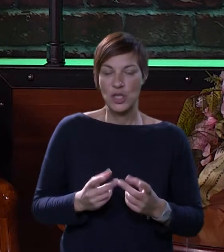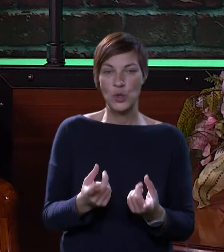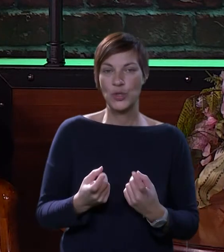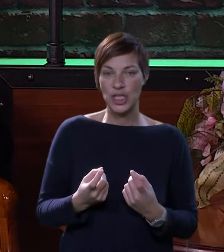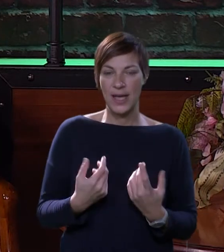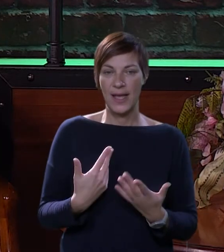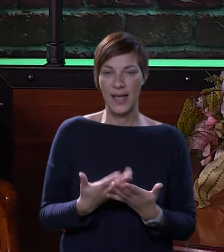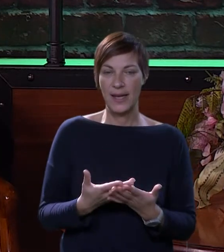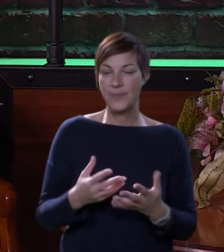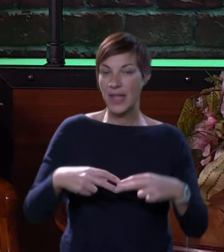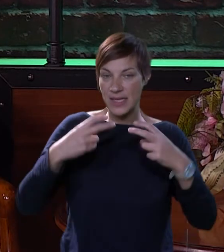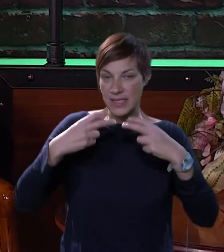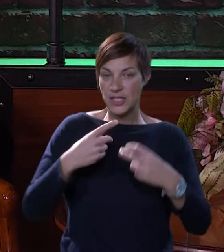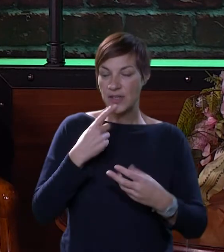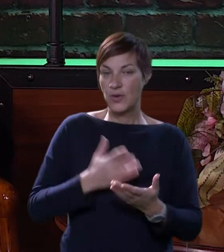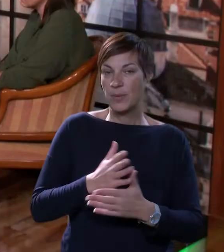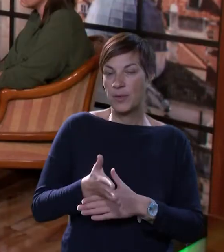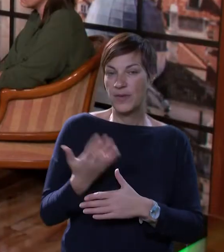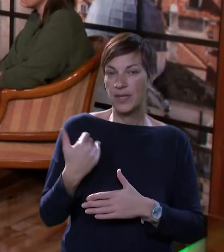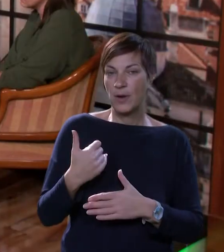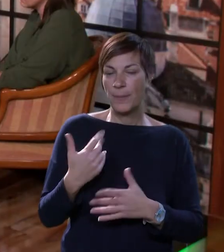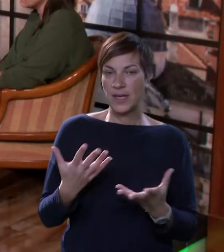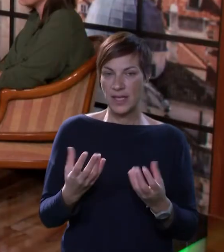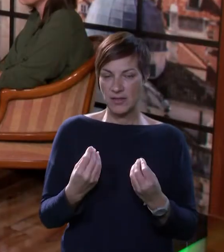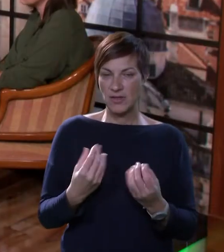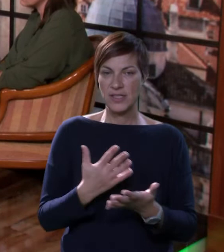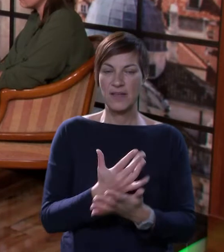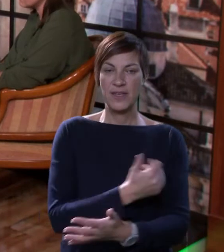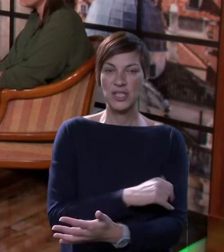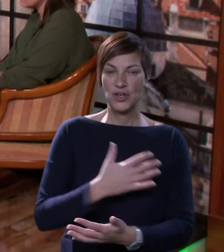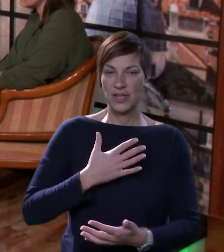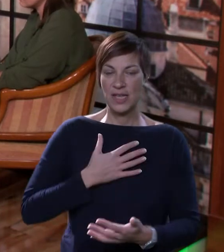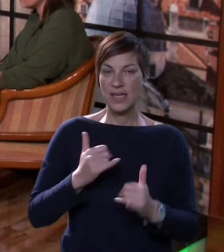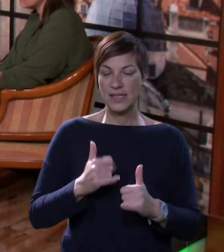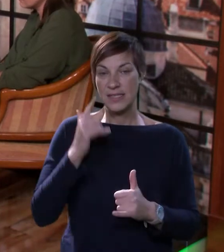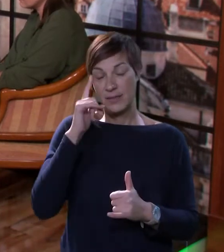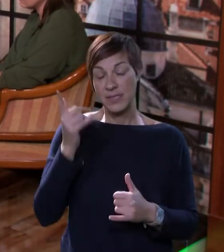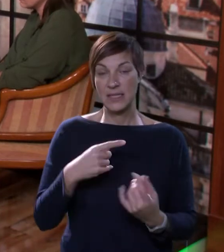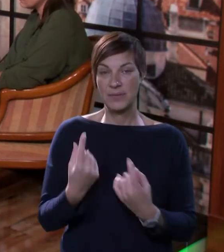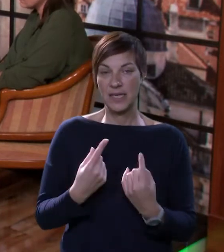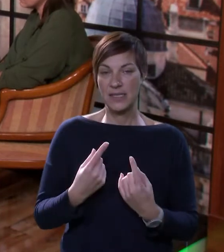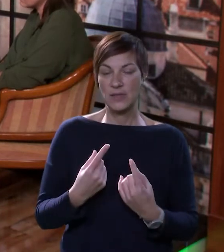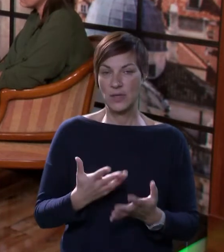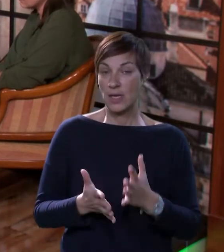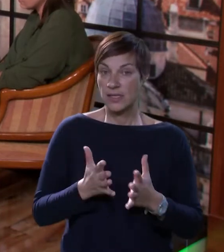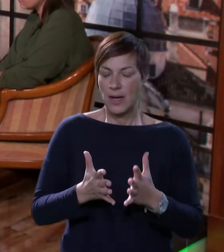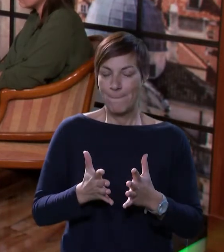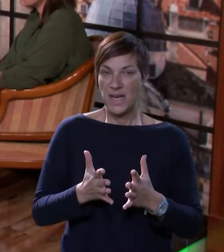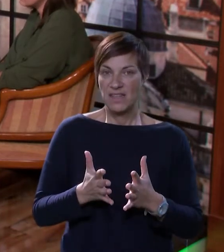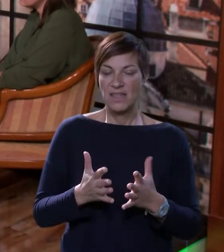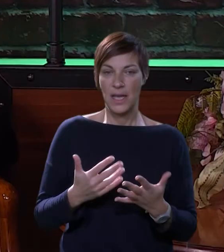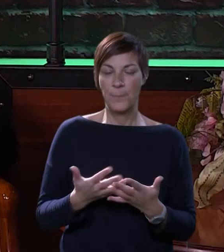zastrašujuće, ali istraživanje koje je provedeno prije dosta već godina, a ja sad mislim da je čak situacija i